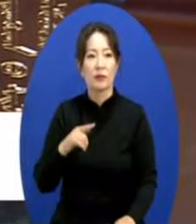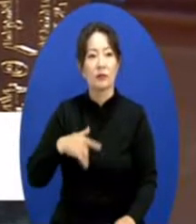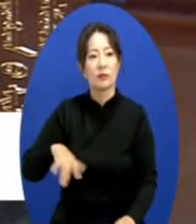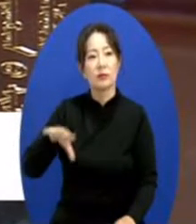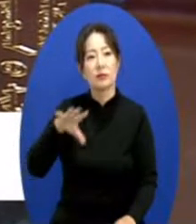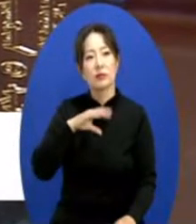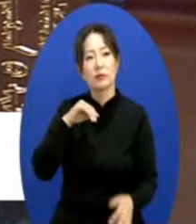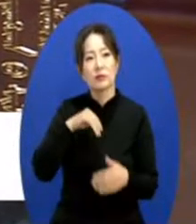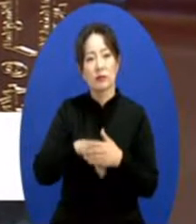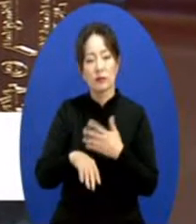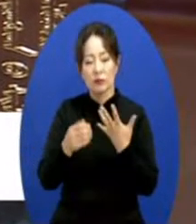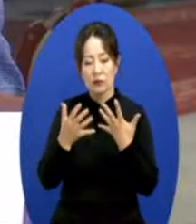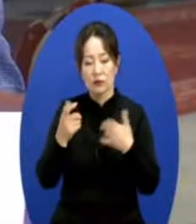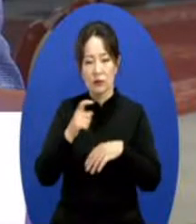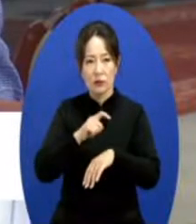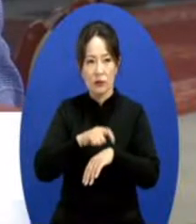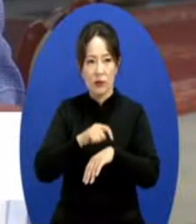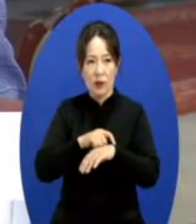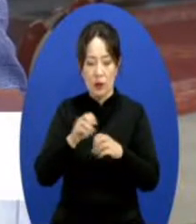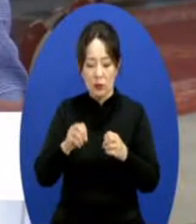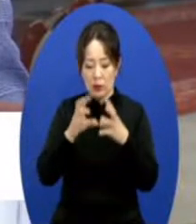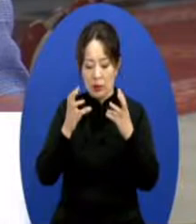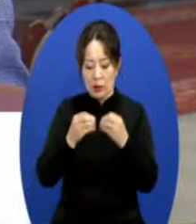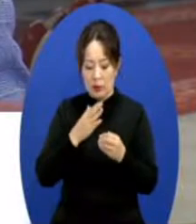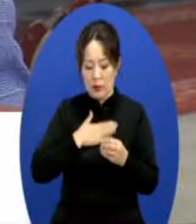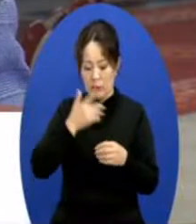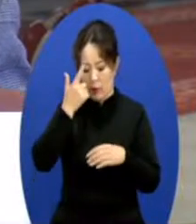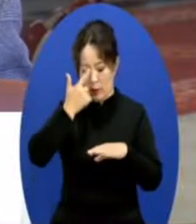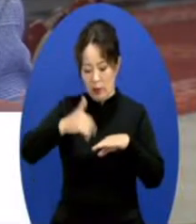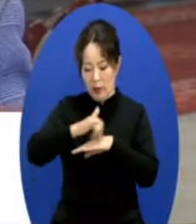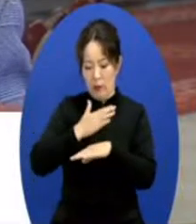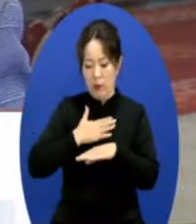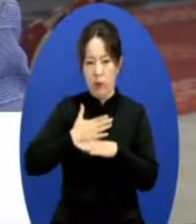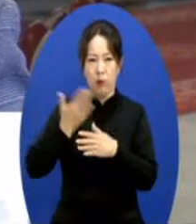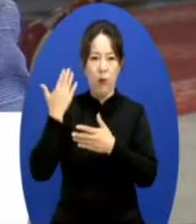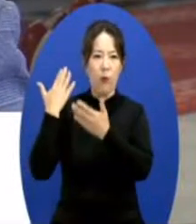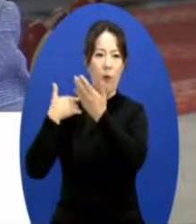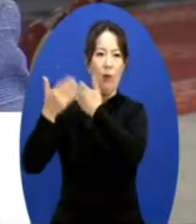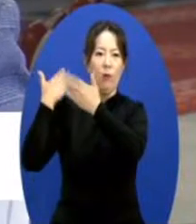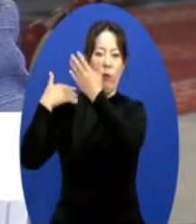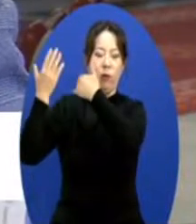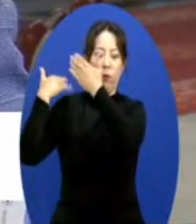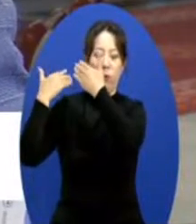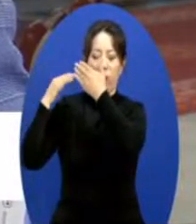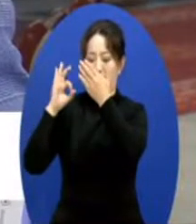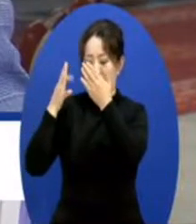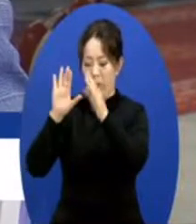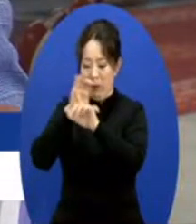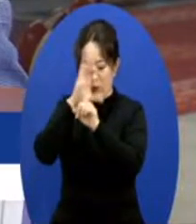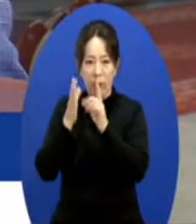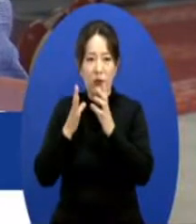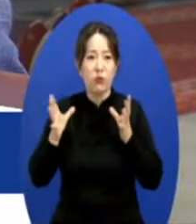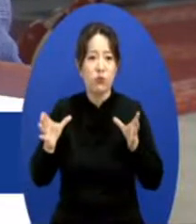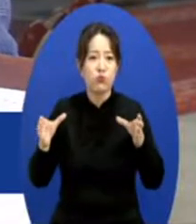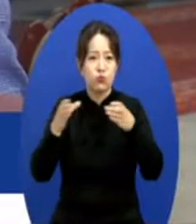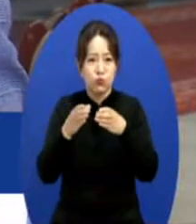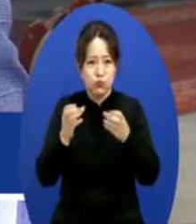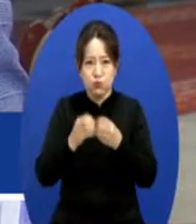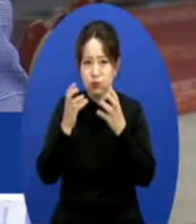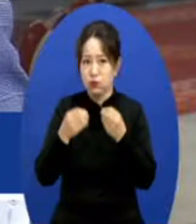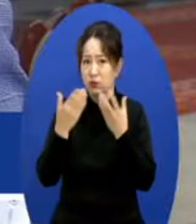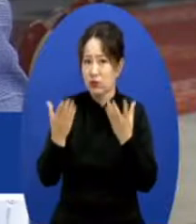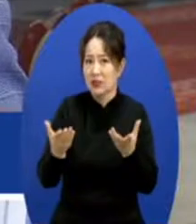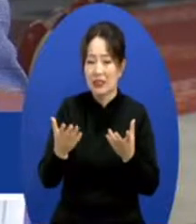бол маш олон цагийн бүтээлүүд байгаа. Үндэснийхээ өв соёлыг түгээх хичээх зорилгоор энэхүү бүтээлийг хийгээд замун